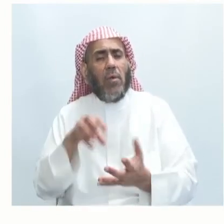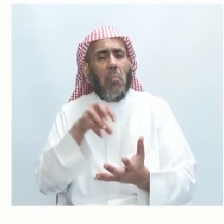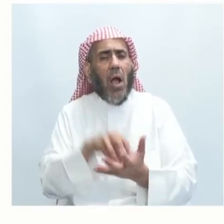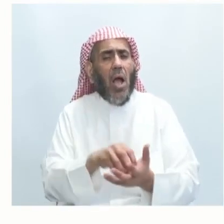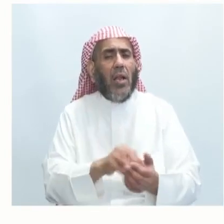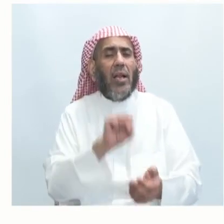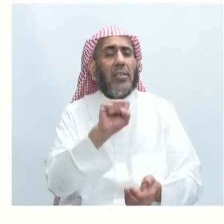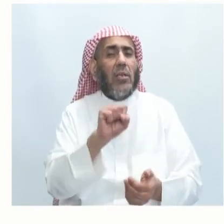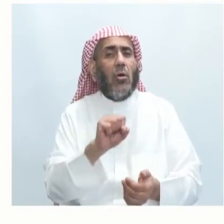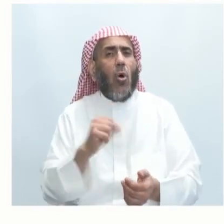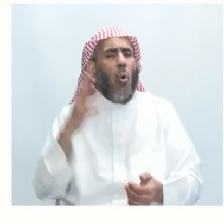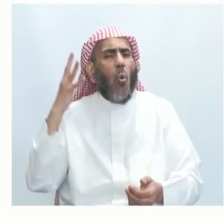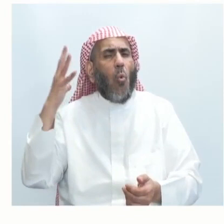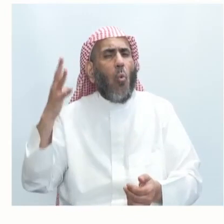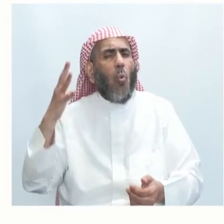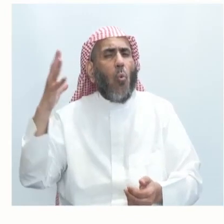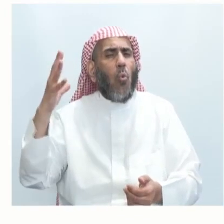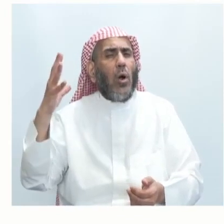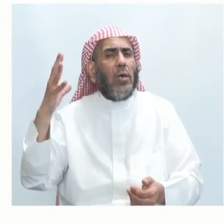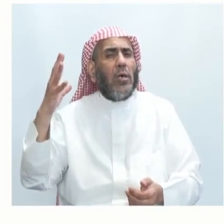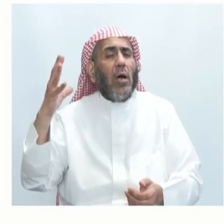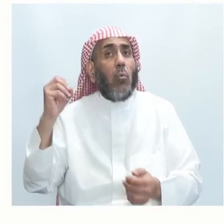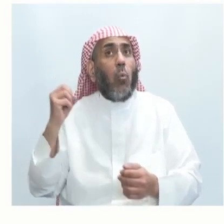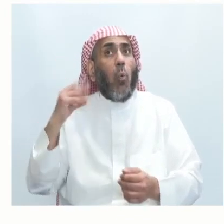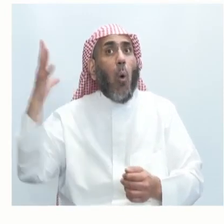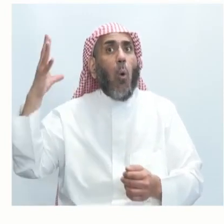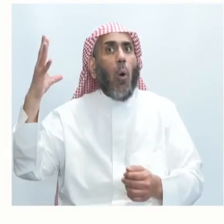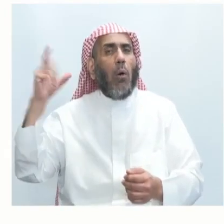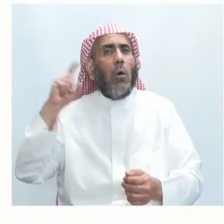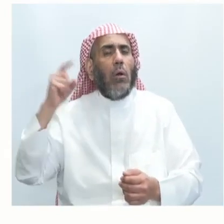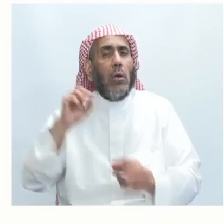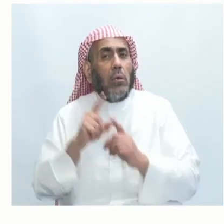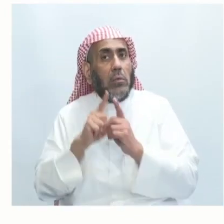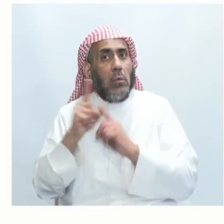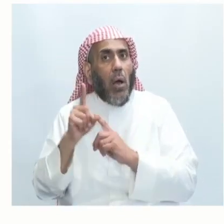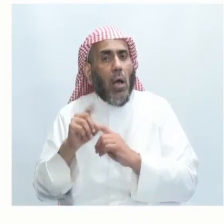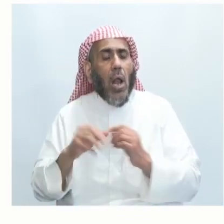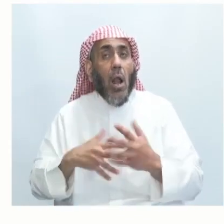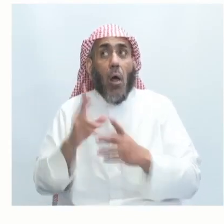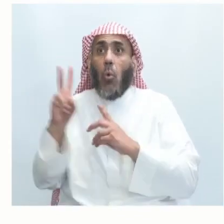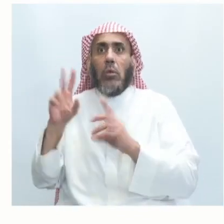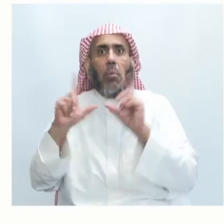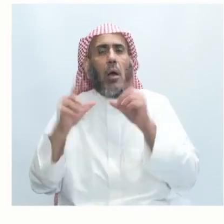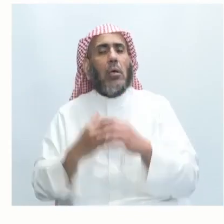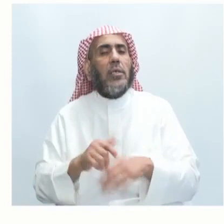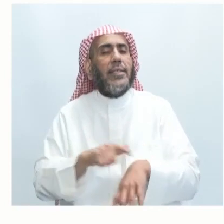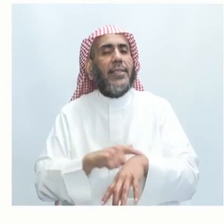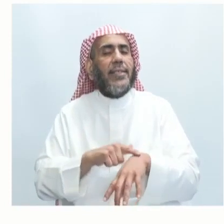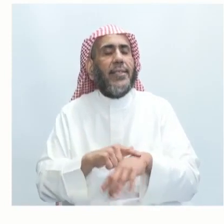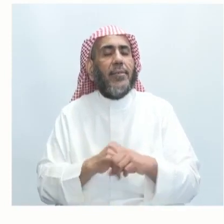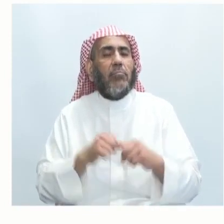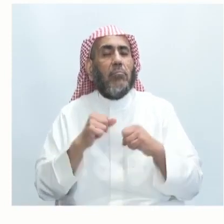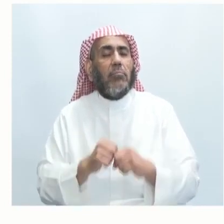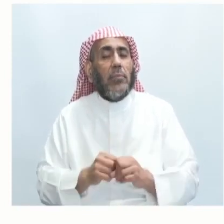معين ويحدث صوت غير متوقع فالانتين لا اراديا حسيا عن